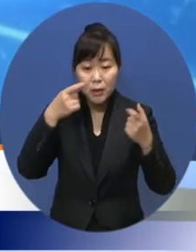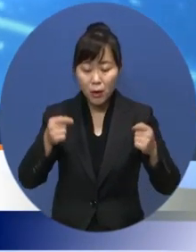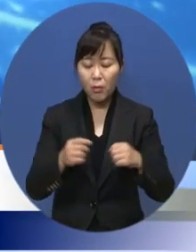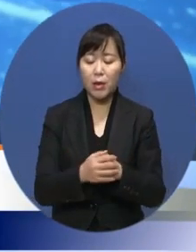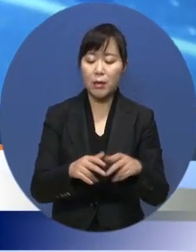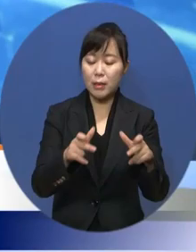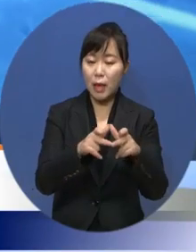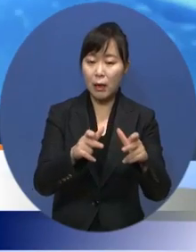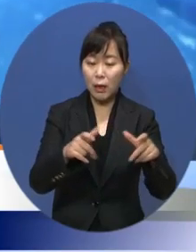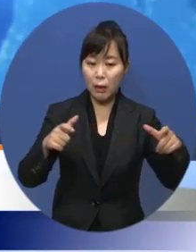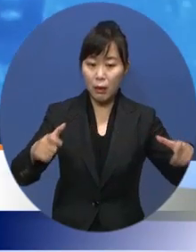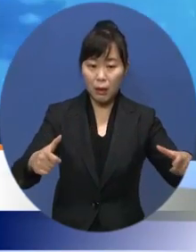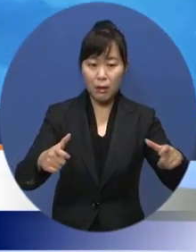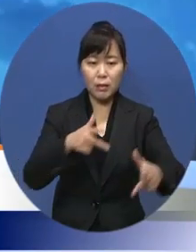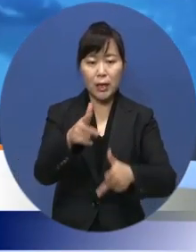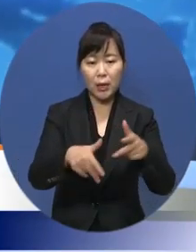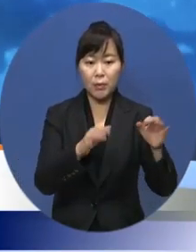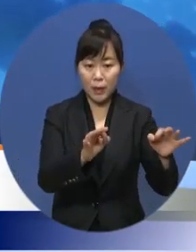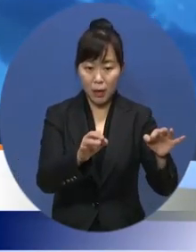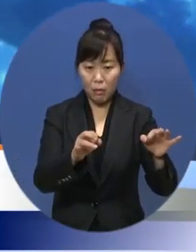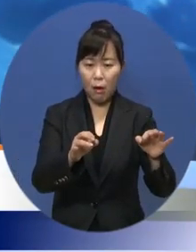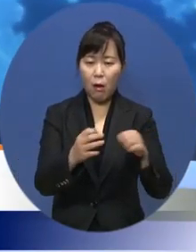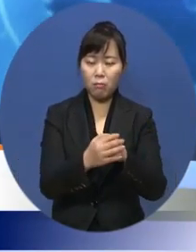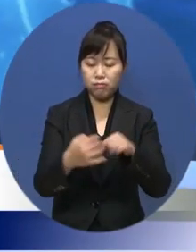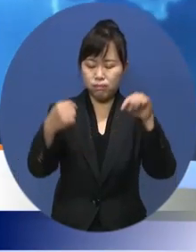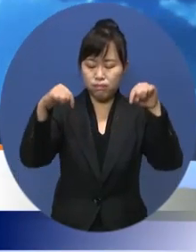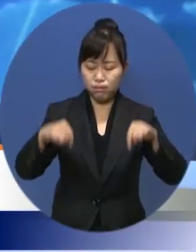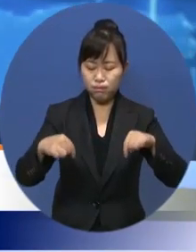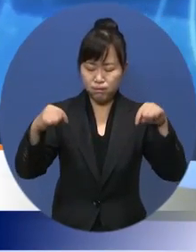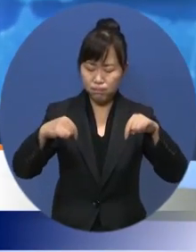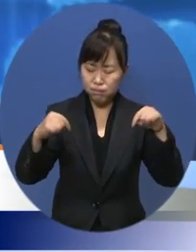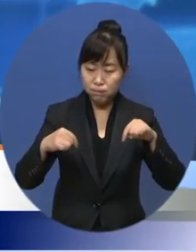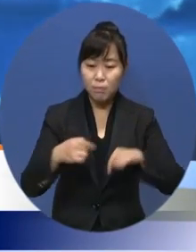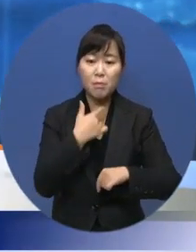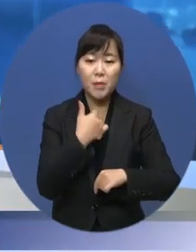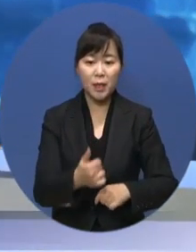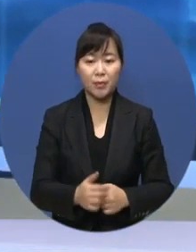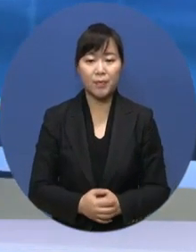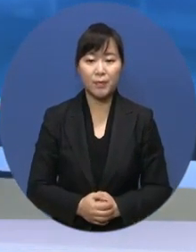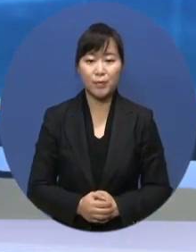대해 장애계가 산업은행과 마주앉아 논의를 진행했습니다.